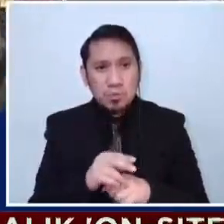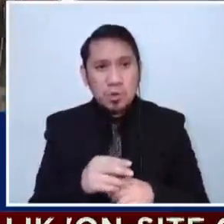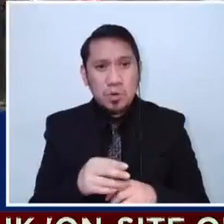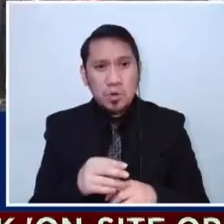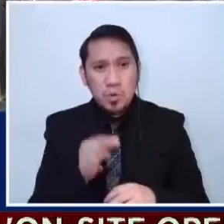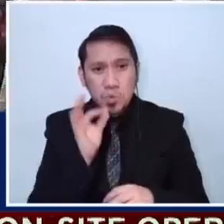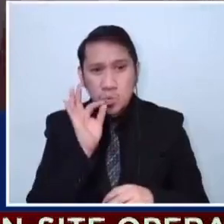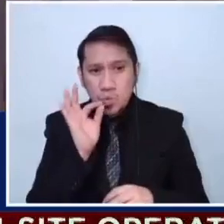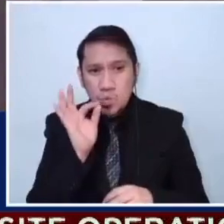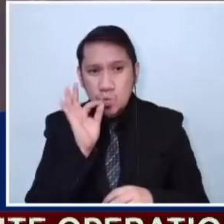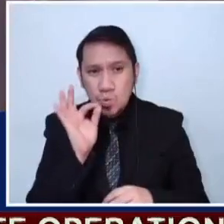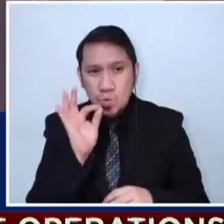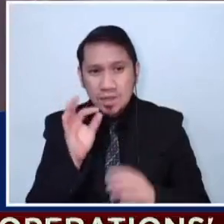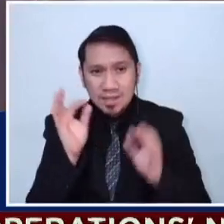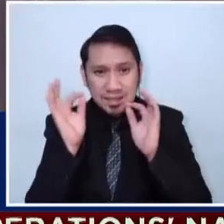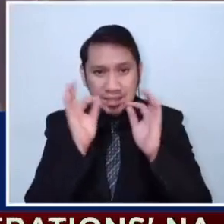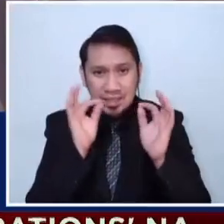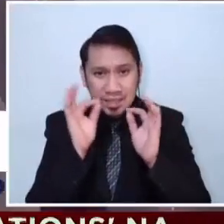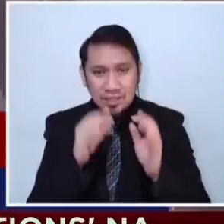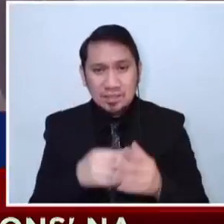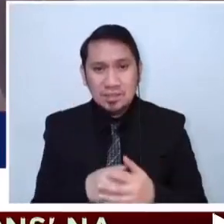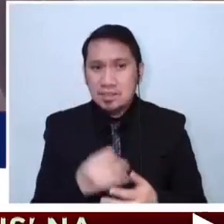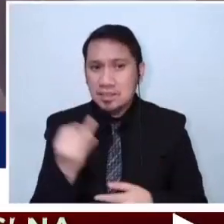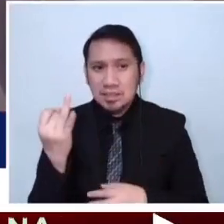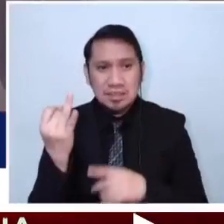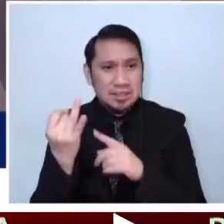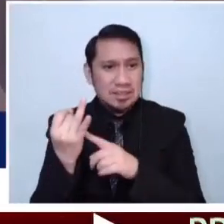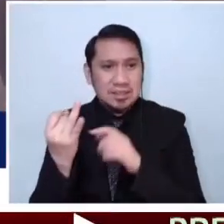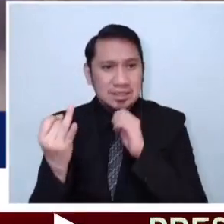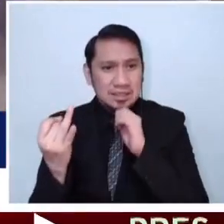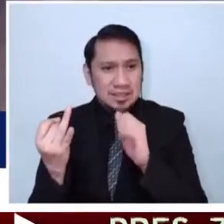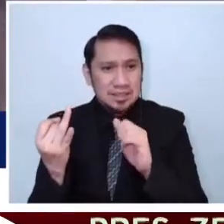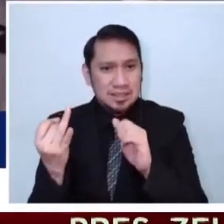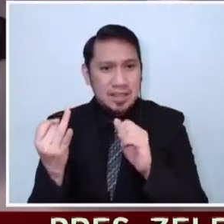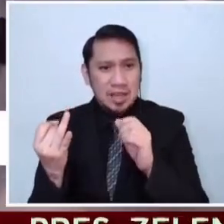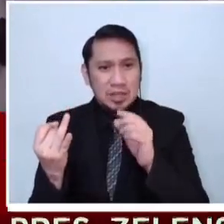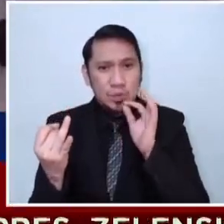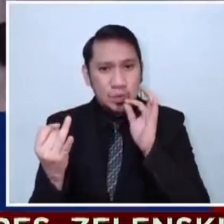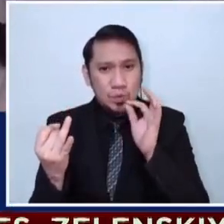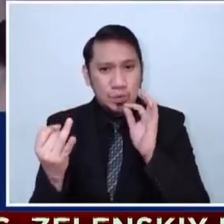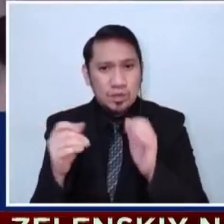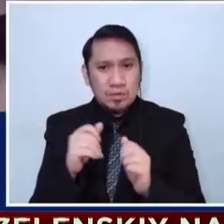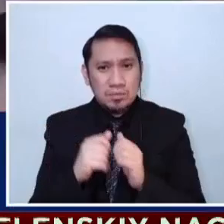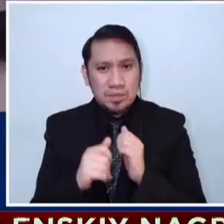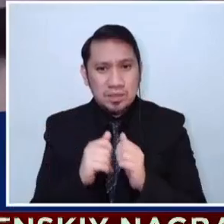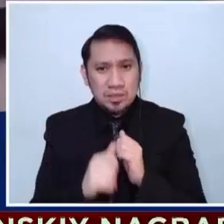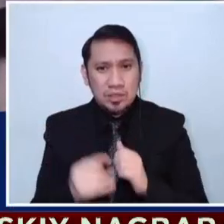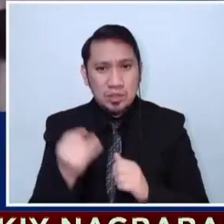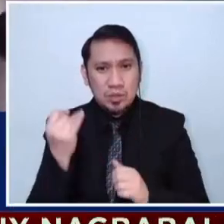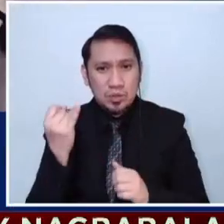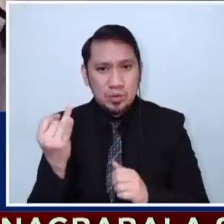prohibited under our law. But this is not drugs. This is Two Joints.